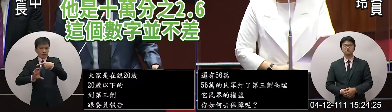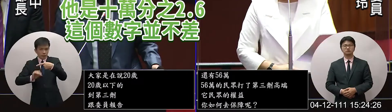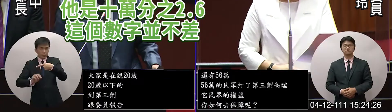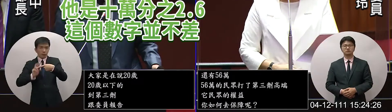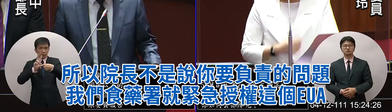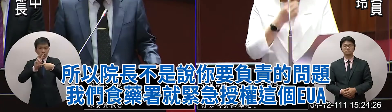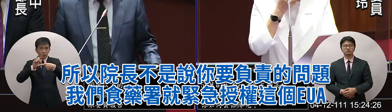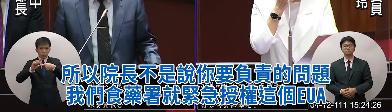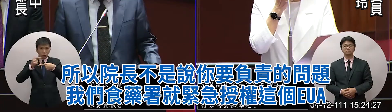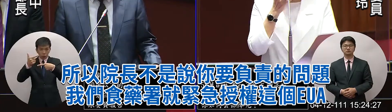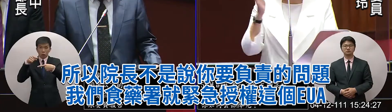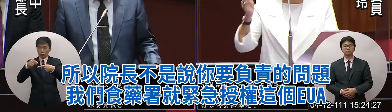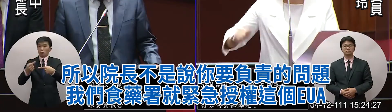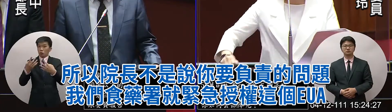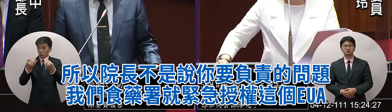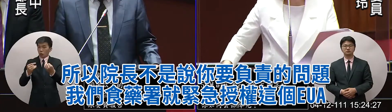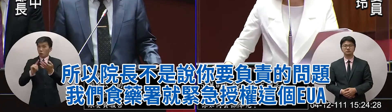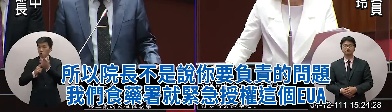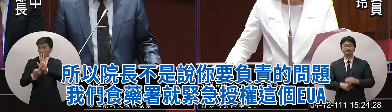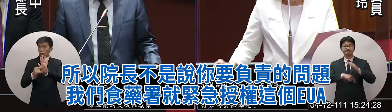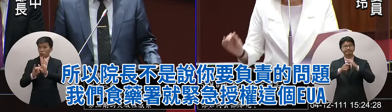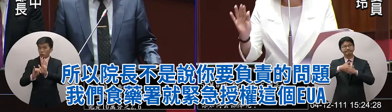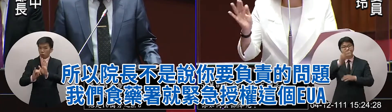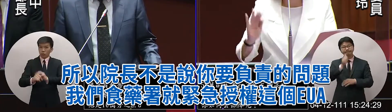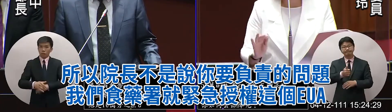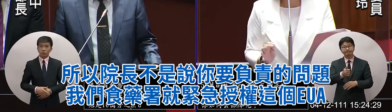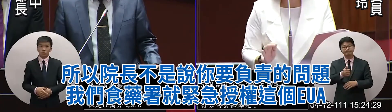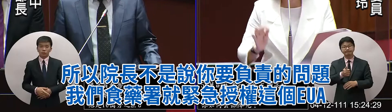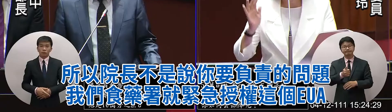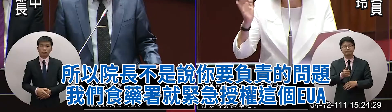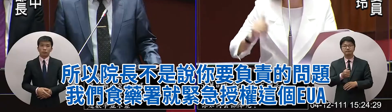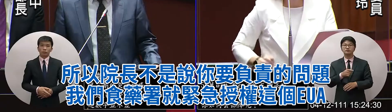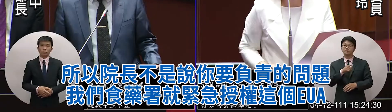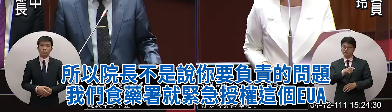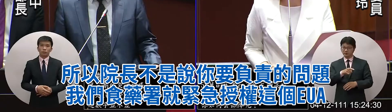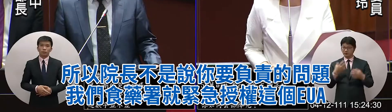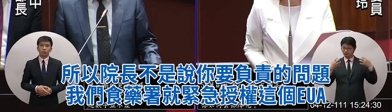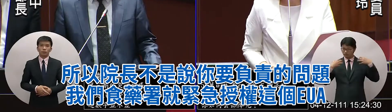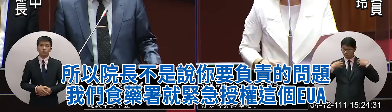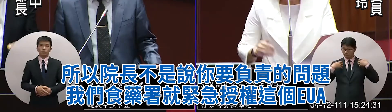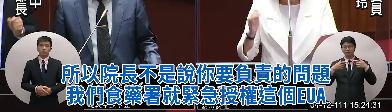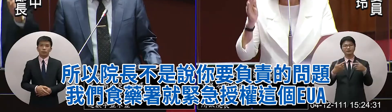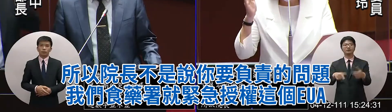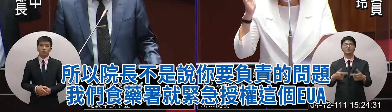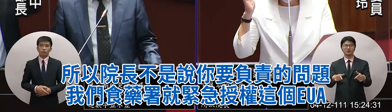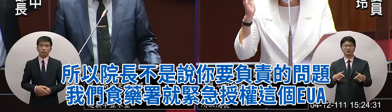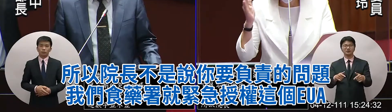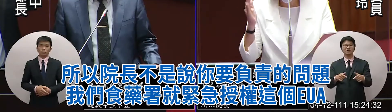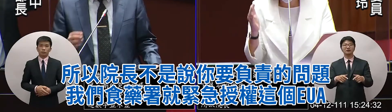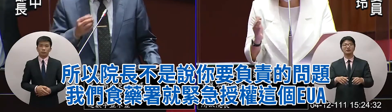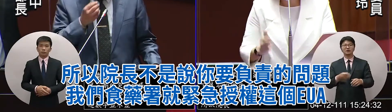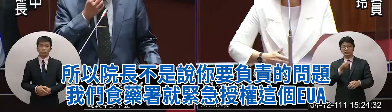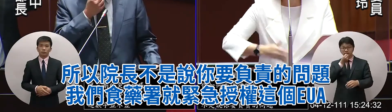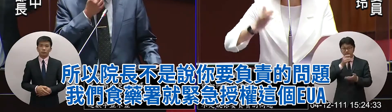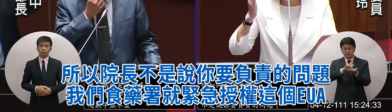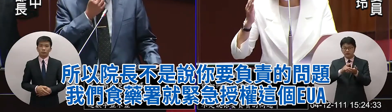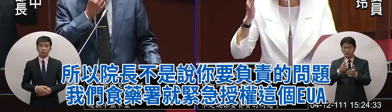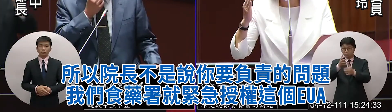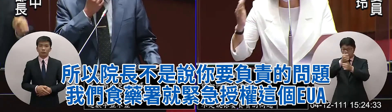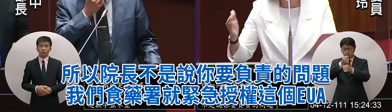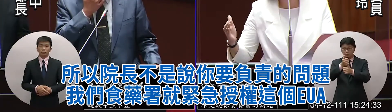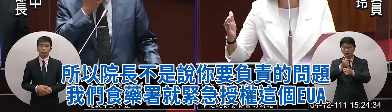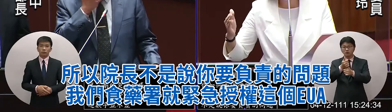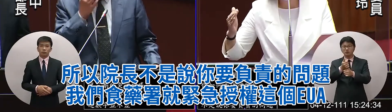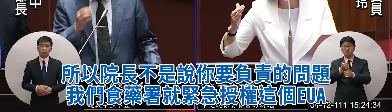并不差。 所以院长，不是说你要负责的问题，我们食药署就紧